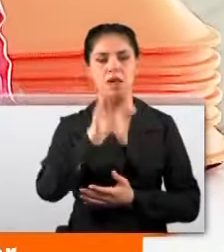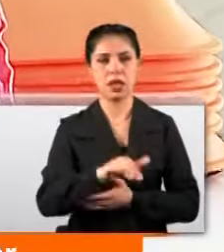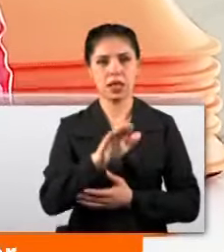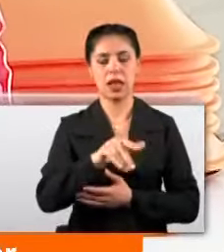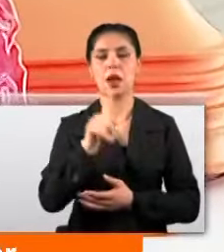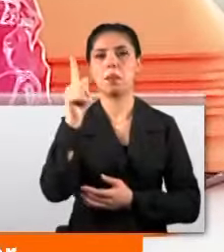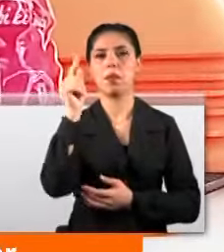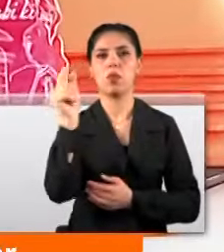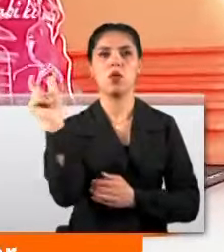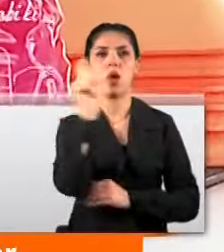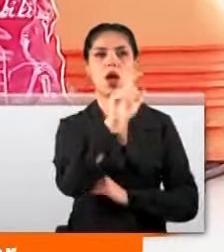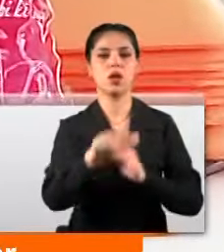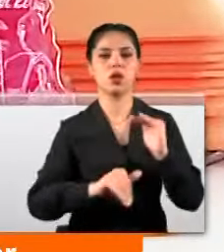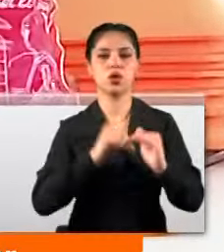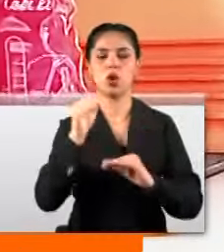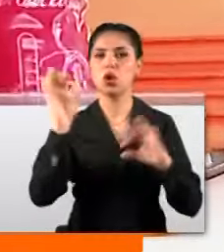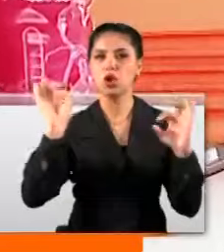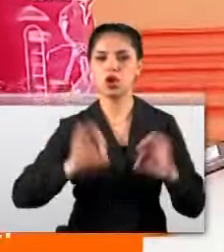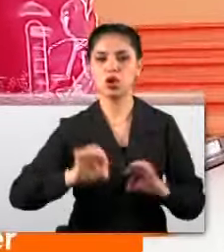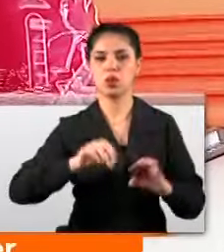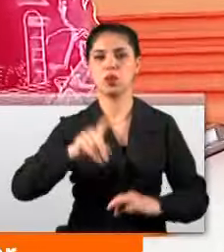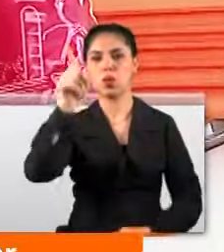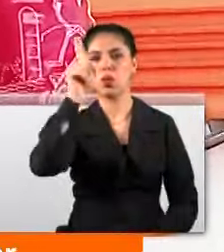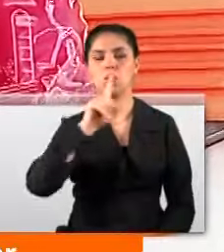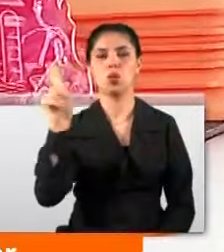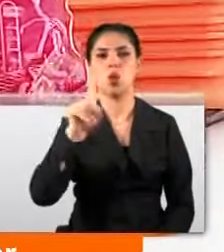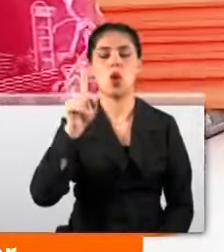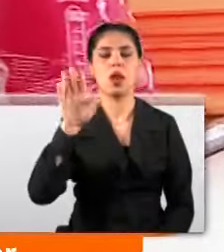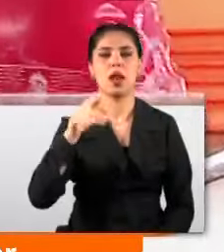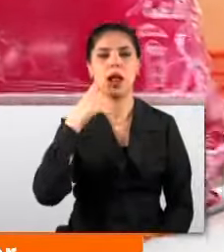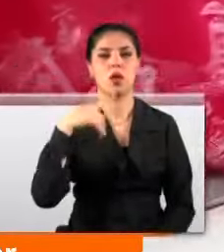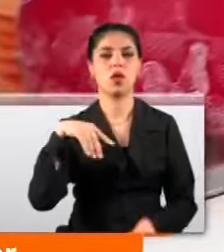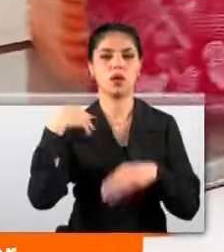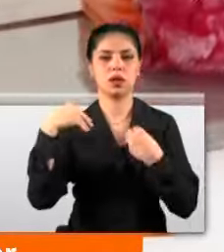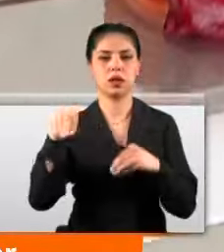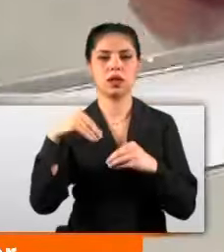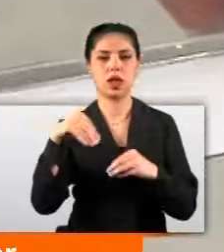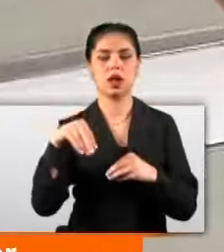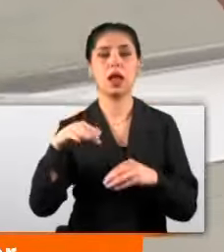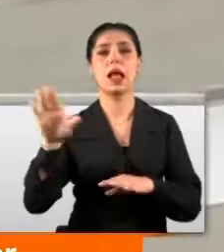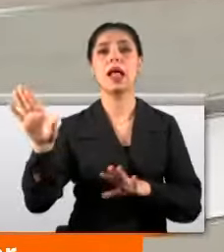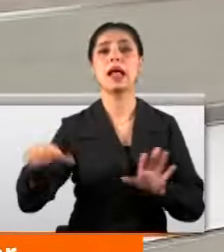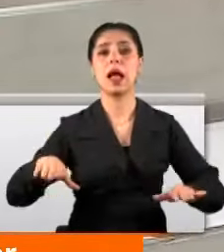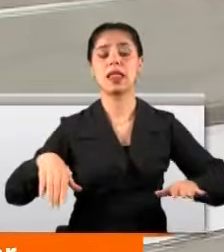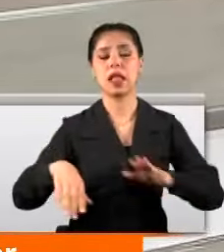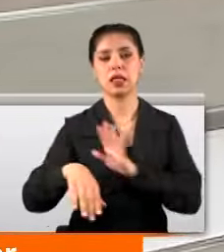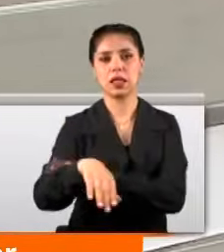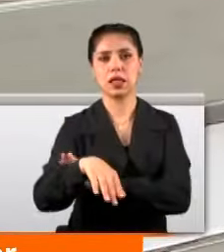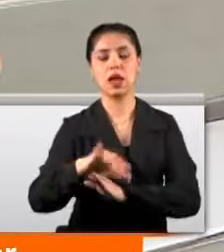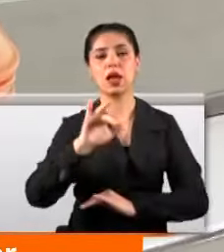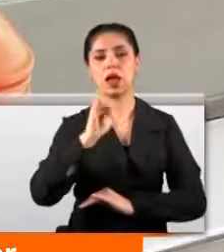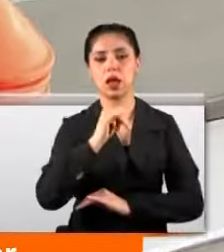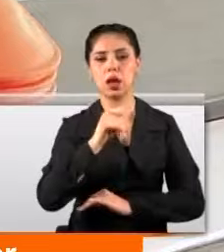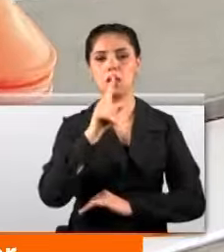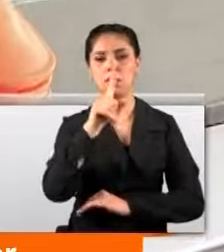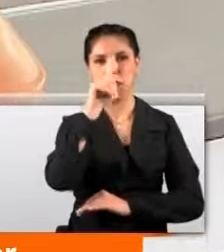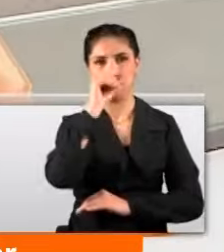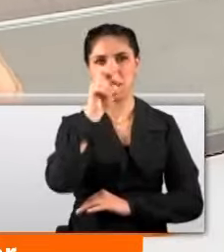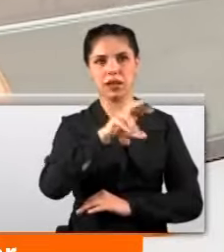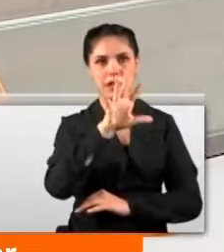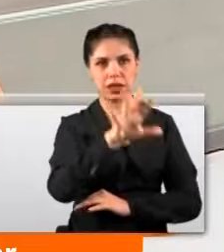sadece 1,5 ay geçti. Şimdi ise 110 liraya satılıyor. Kanadın kilosuysa yine 1 Mart'ta bu kasapta